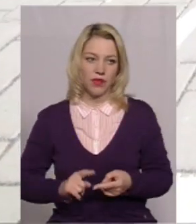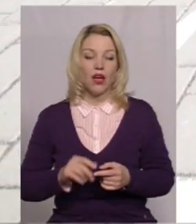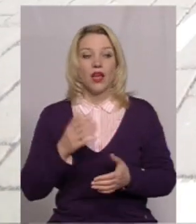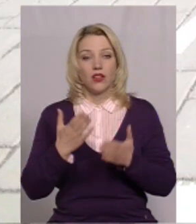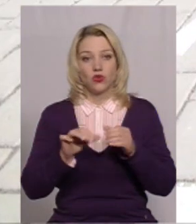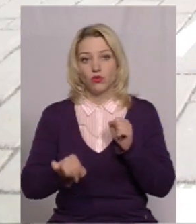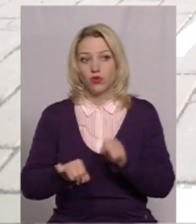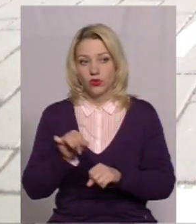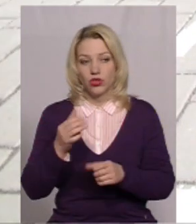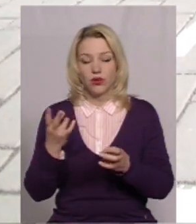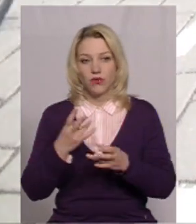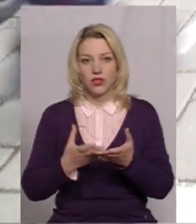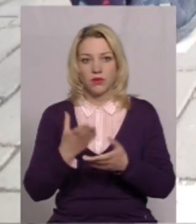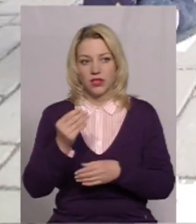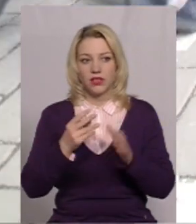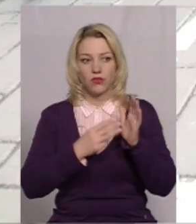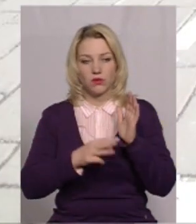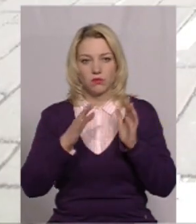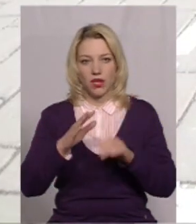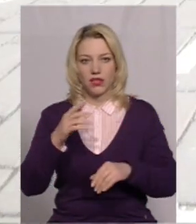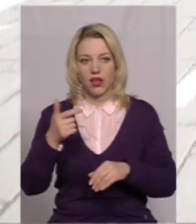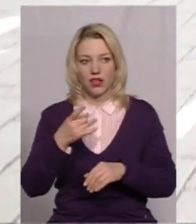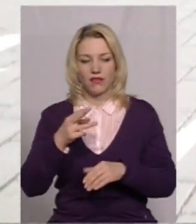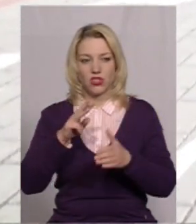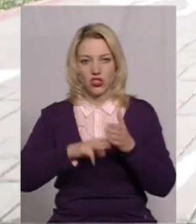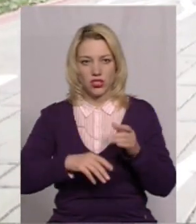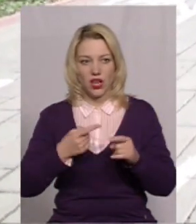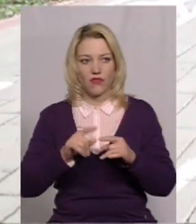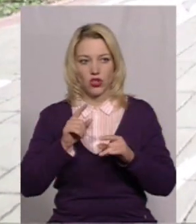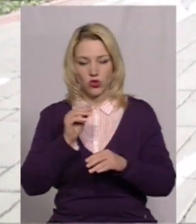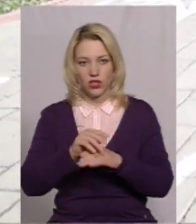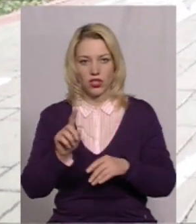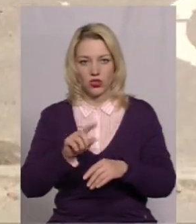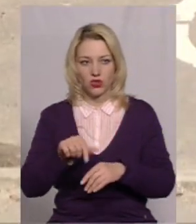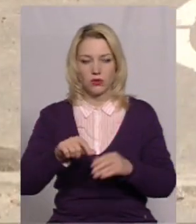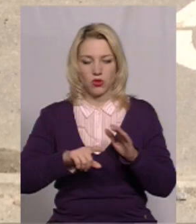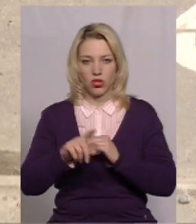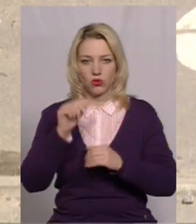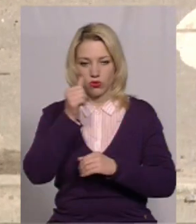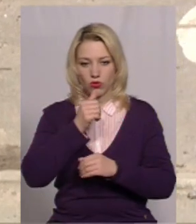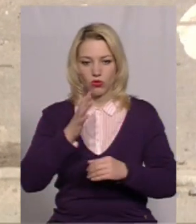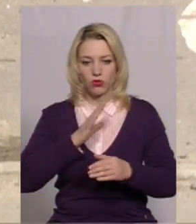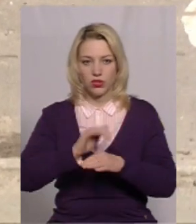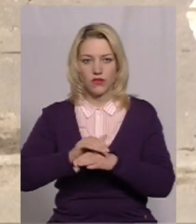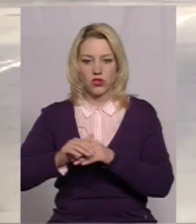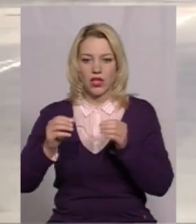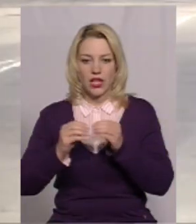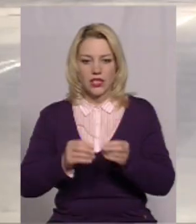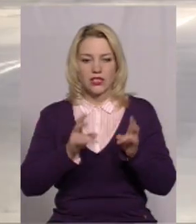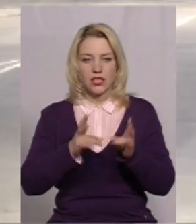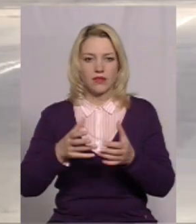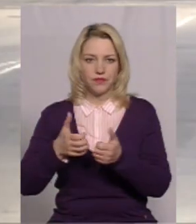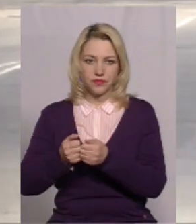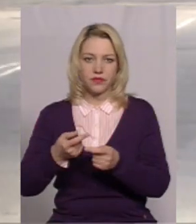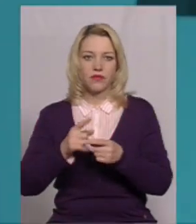мають сплатити 85 гривень штрафу, каже Роман Мартинюк. Та додає, з початку цього року в області було зафіксовано 10 дорожньо-транспортних пригод за